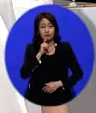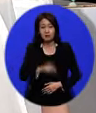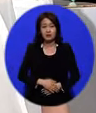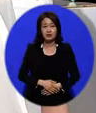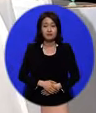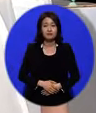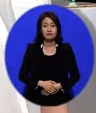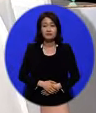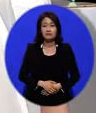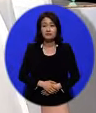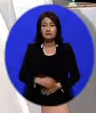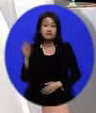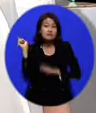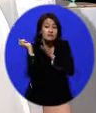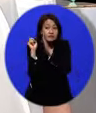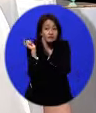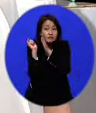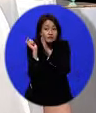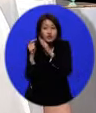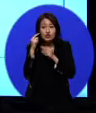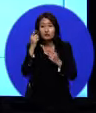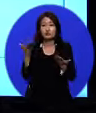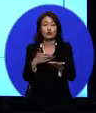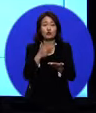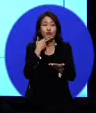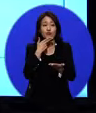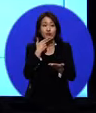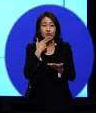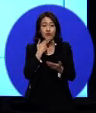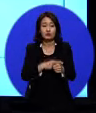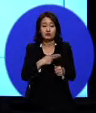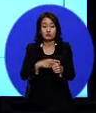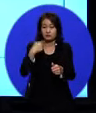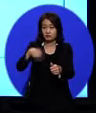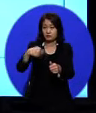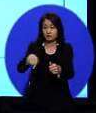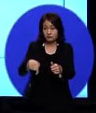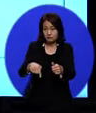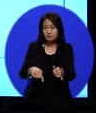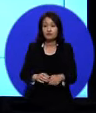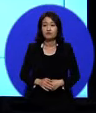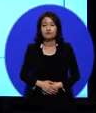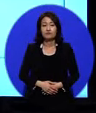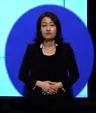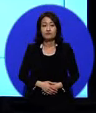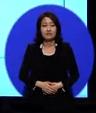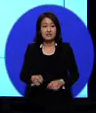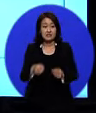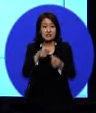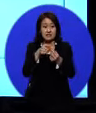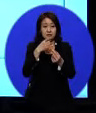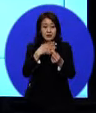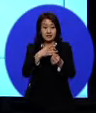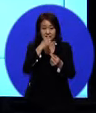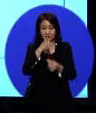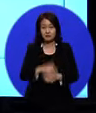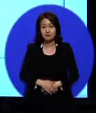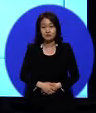조용한 교실 비교해볼까요? 듣는 교실, 질문이 없는 교실, 선생님만 가르치는 교실. 1등만